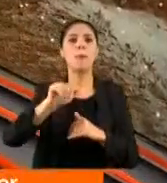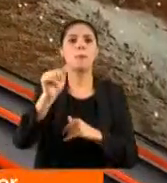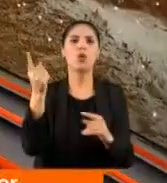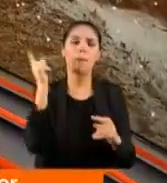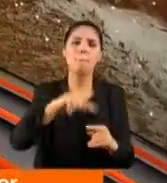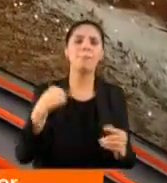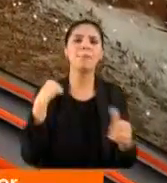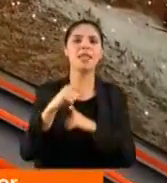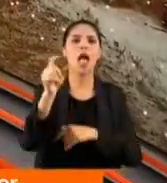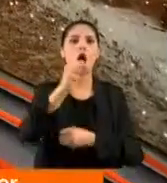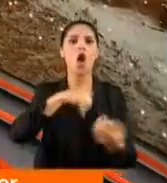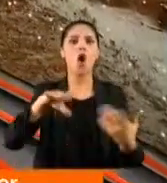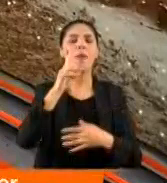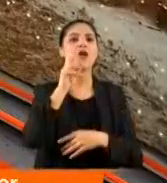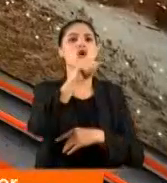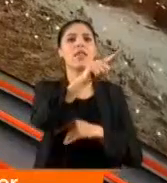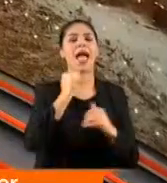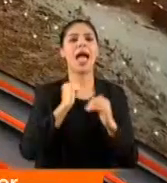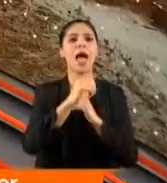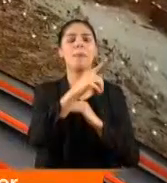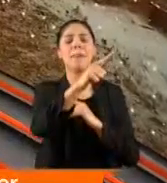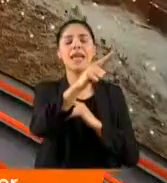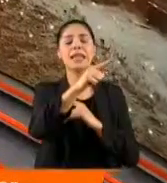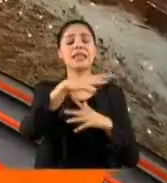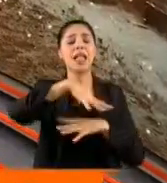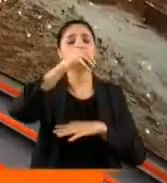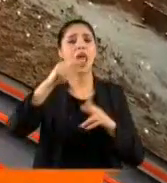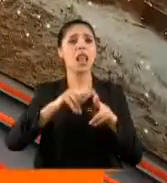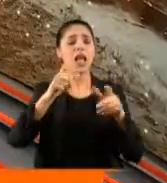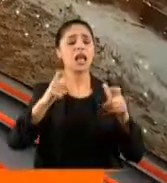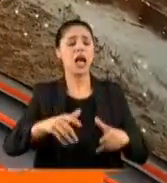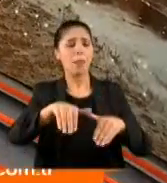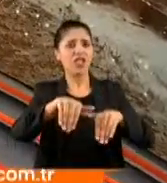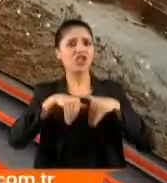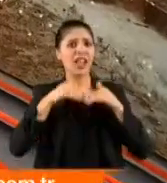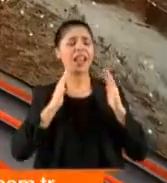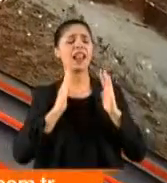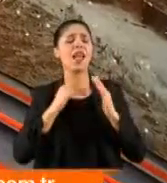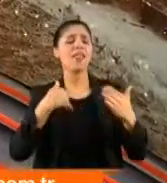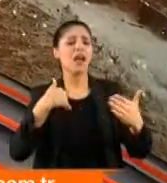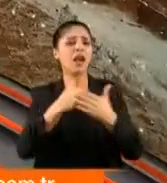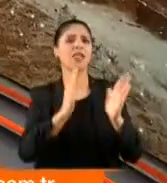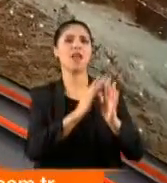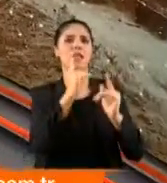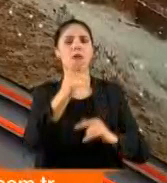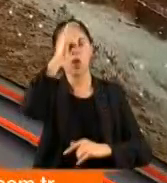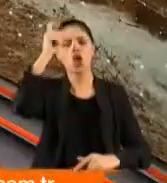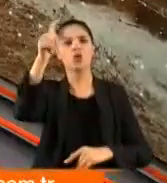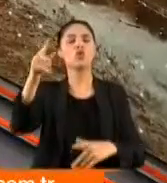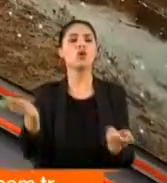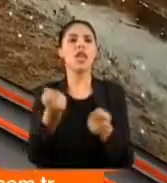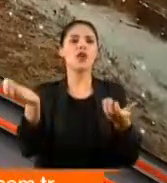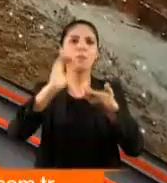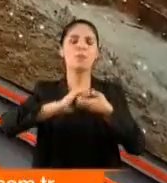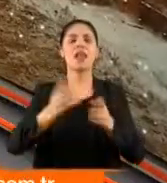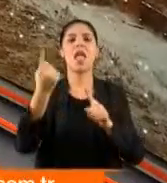bir kez daha operasyon Ermenistan Dağlık Karabağ'dan tamamen çekilene kadar sürecek dedi ve Türkiye ile işbirliğinin artacağını